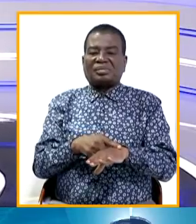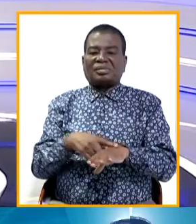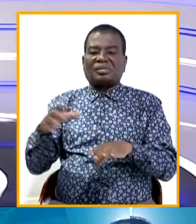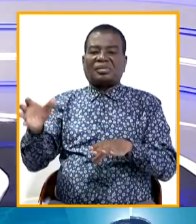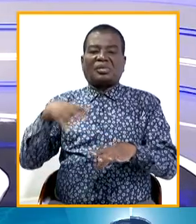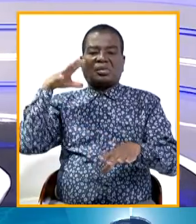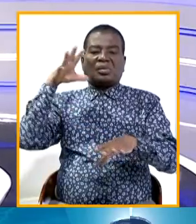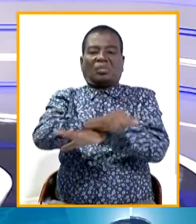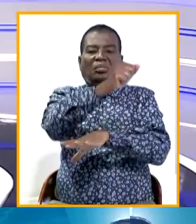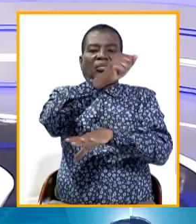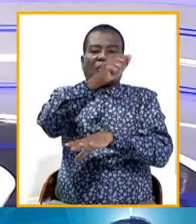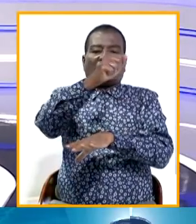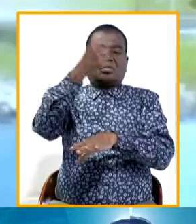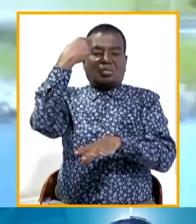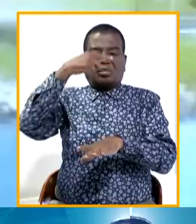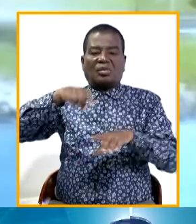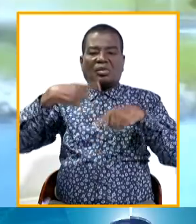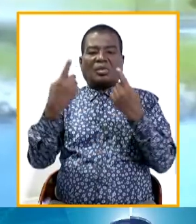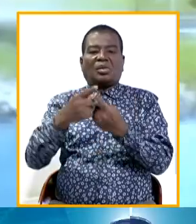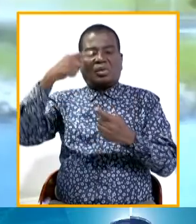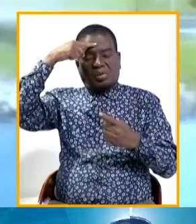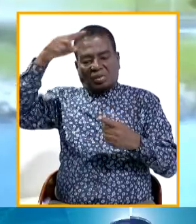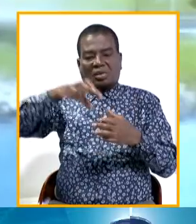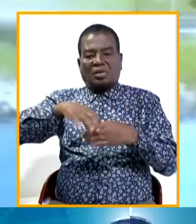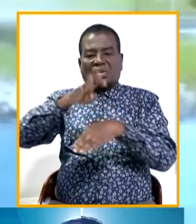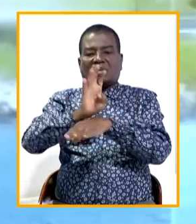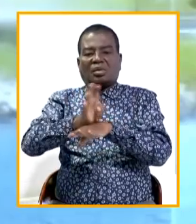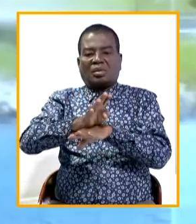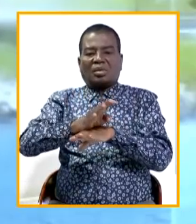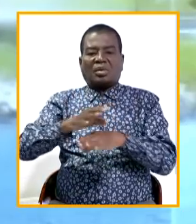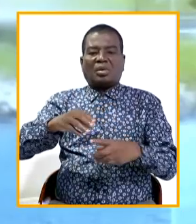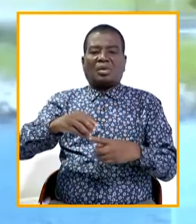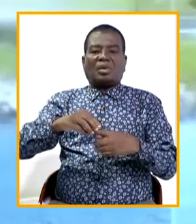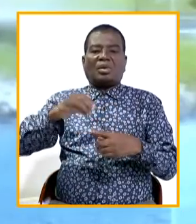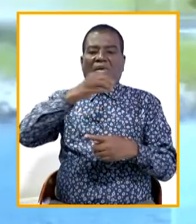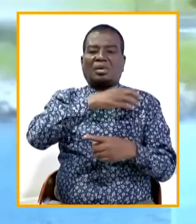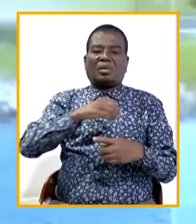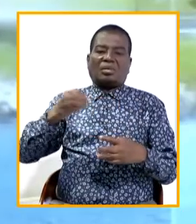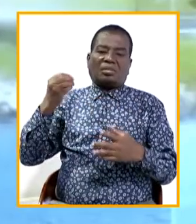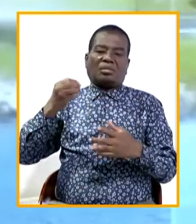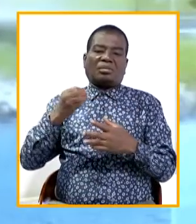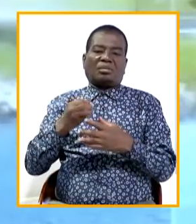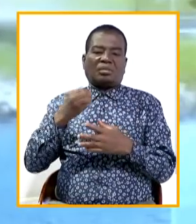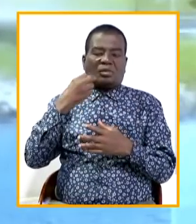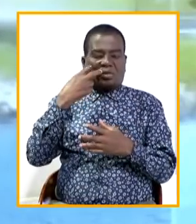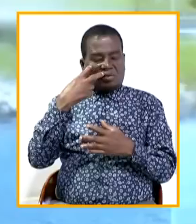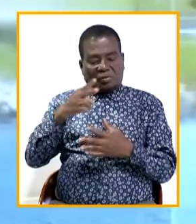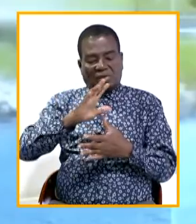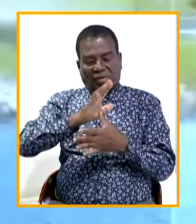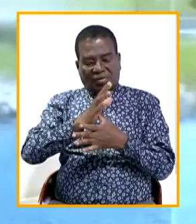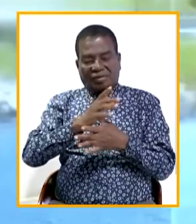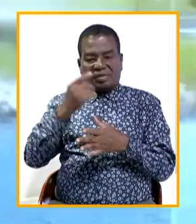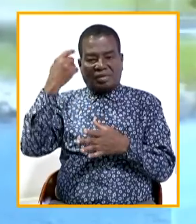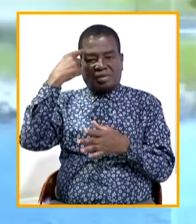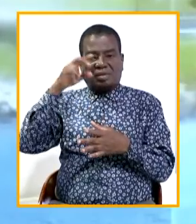d'être pris par les éléments de la gendarmerie de Boaké. Leur spécialité, les attaques à la Kalachnikov. Précision, Boubacar